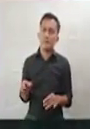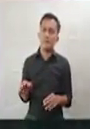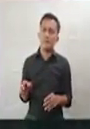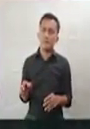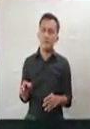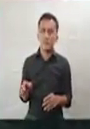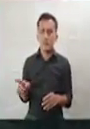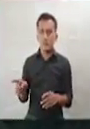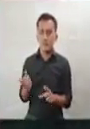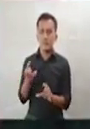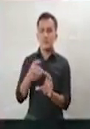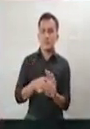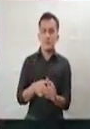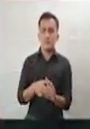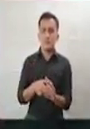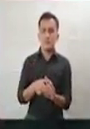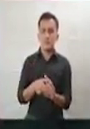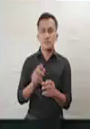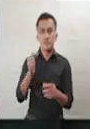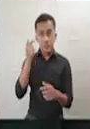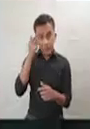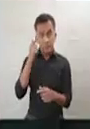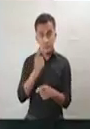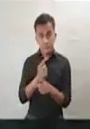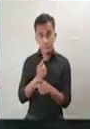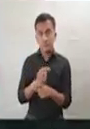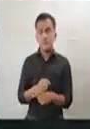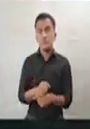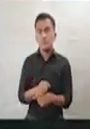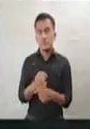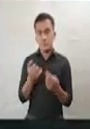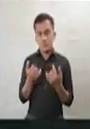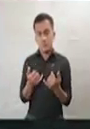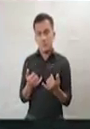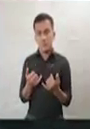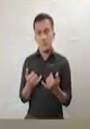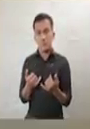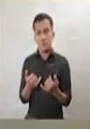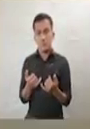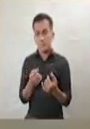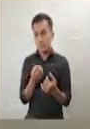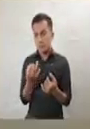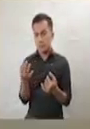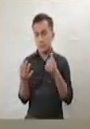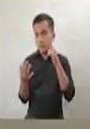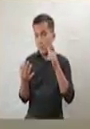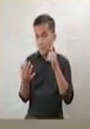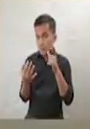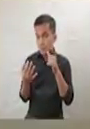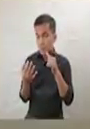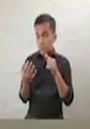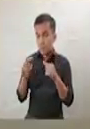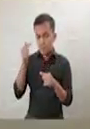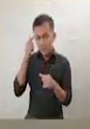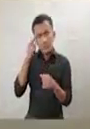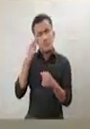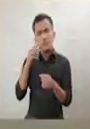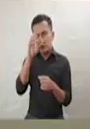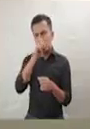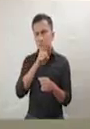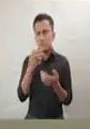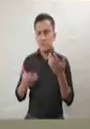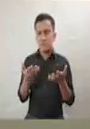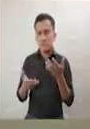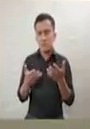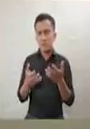sali sa pakipaglahok sa gobyerno. Ano? Ngayon, yung bilang ng mga babae na nasa gobyerno, siguro dapat na rin naisipin